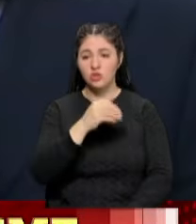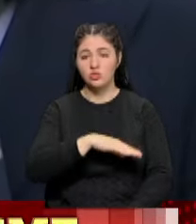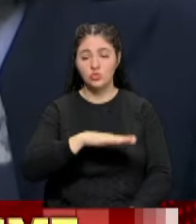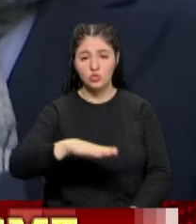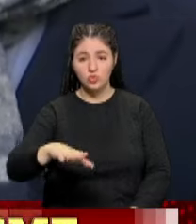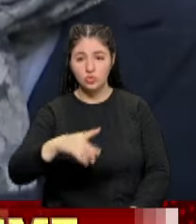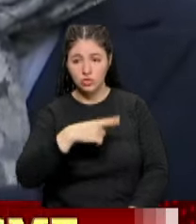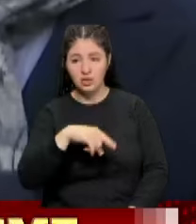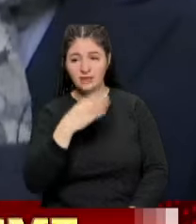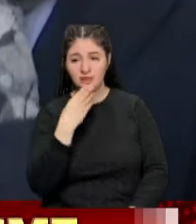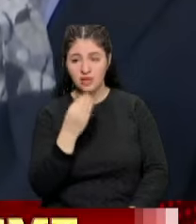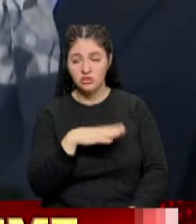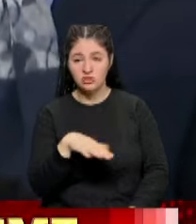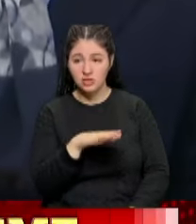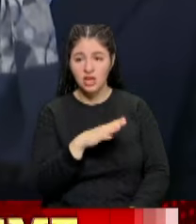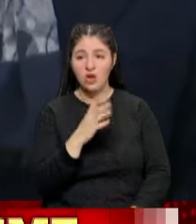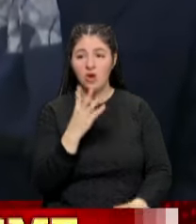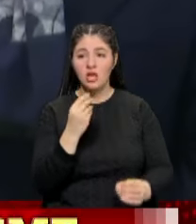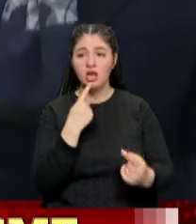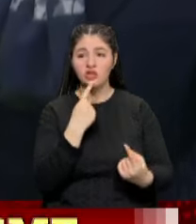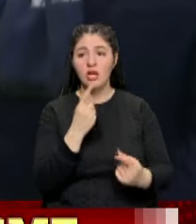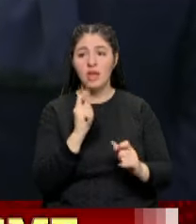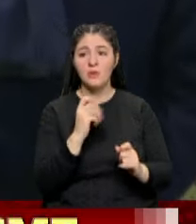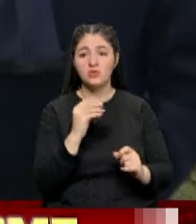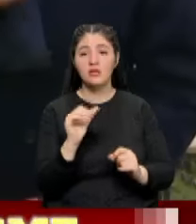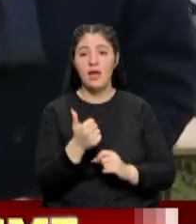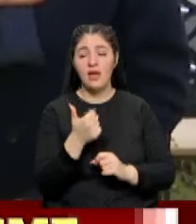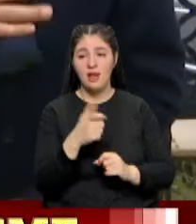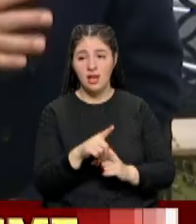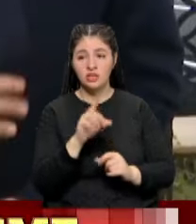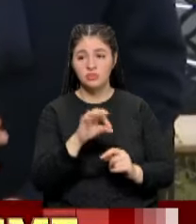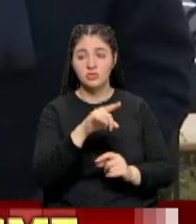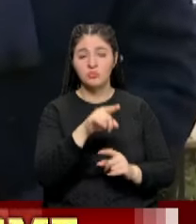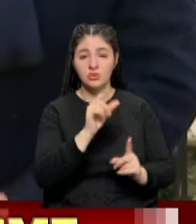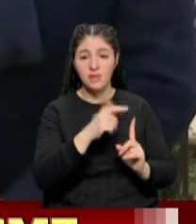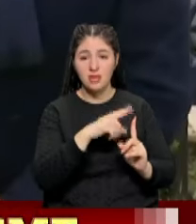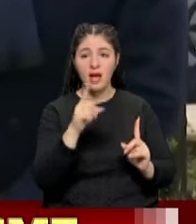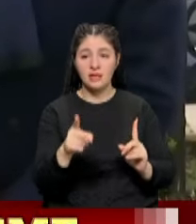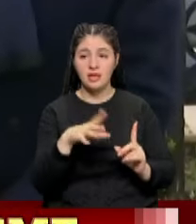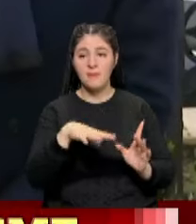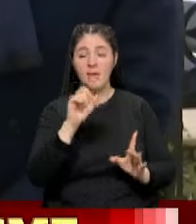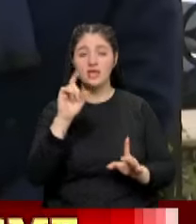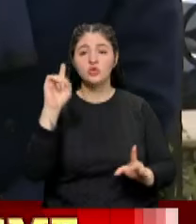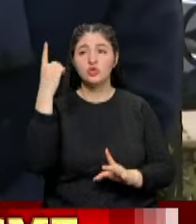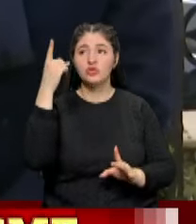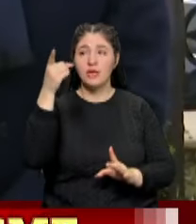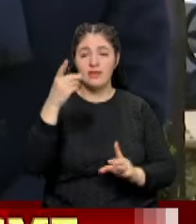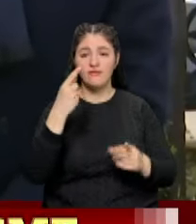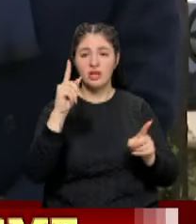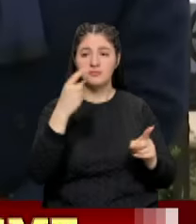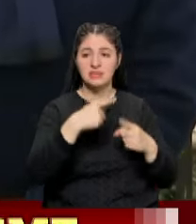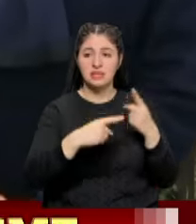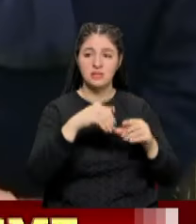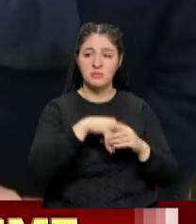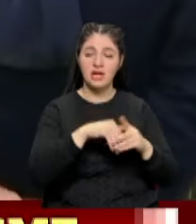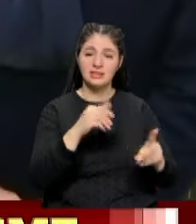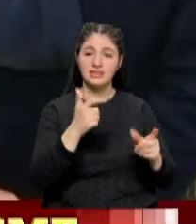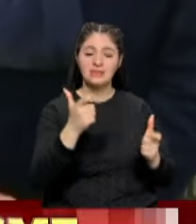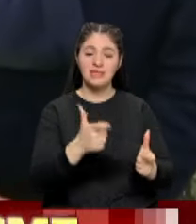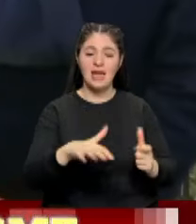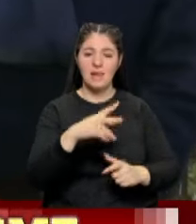eder. Çocuklar, feryat gençler olarak belirtmeniz çok kıymetli. Şimdi siz de bu zamana kadar merkezi hükümetten farklı bir siyasi partinin